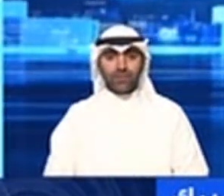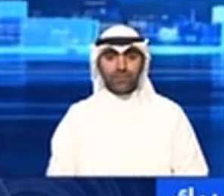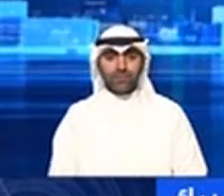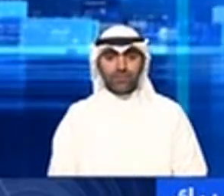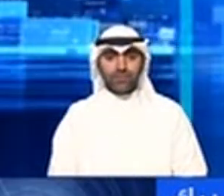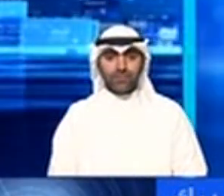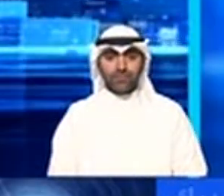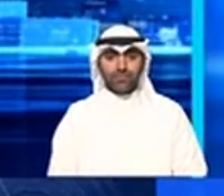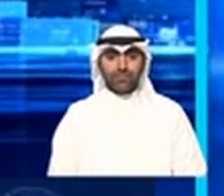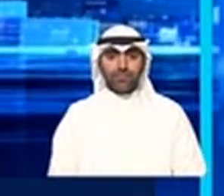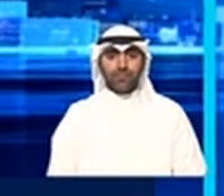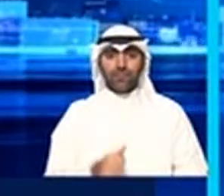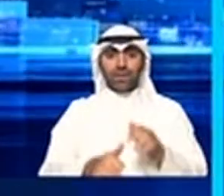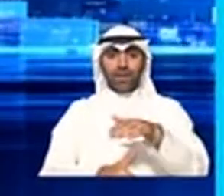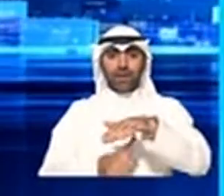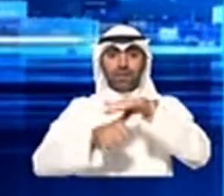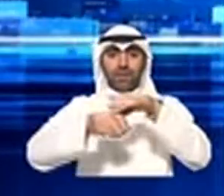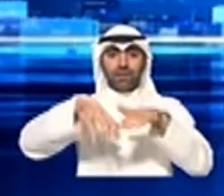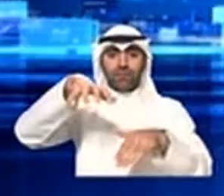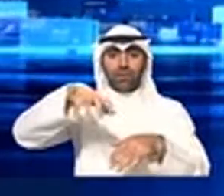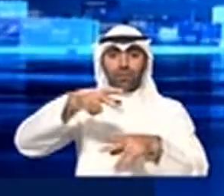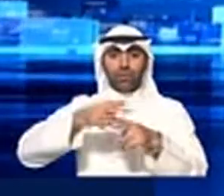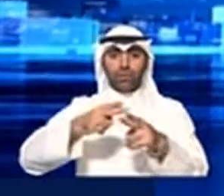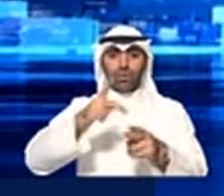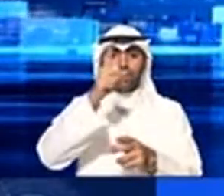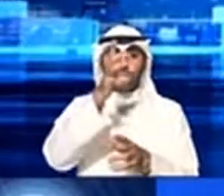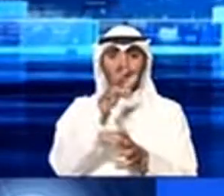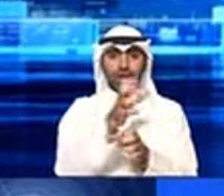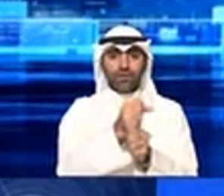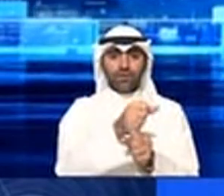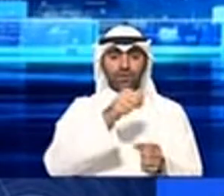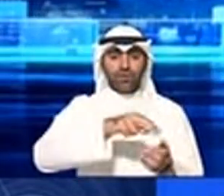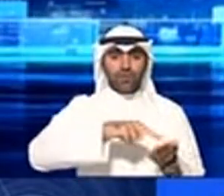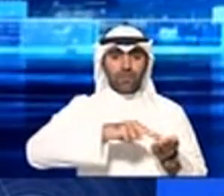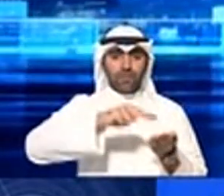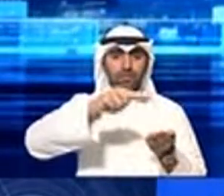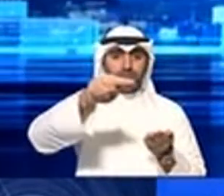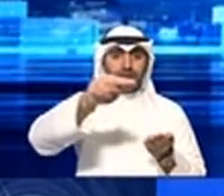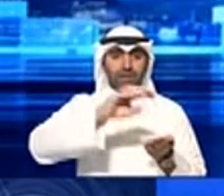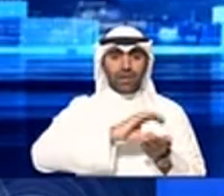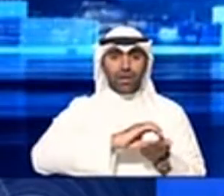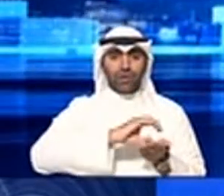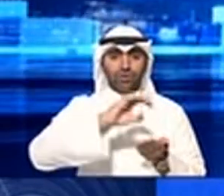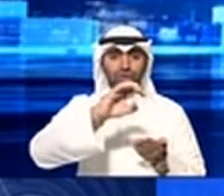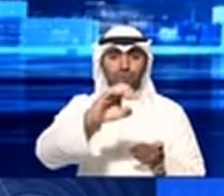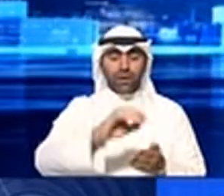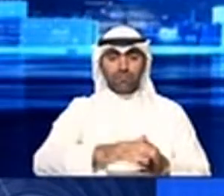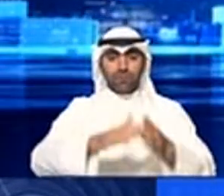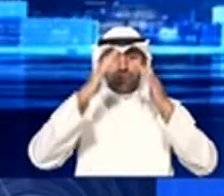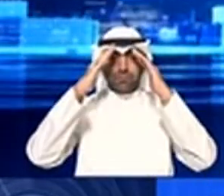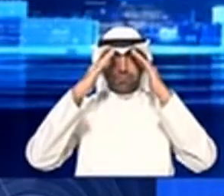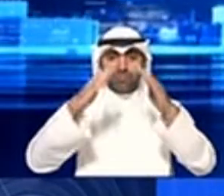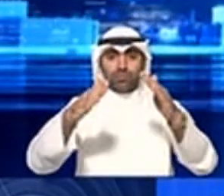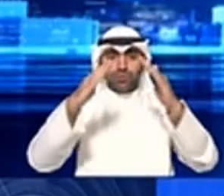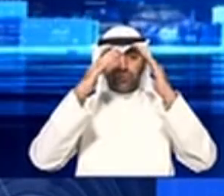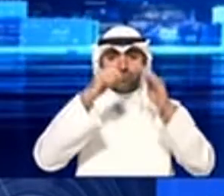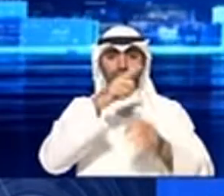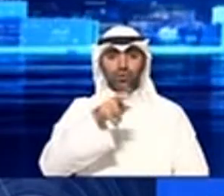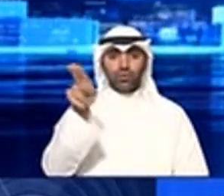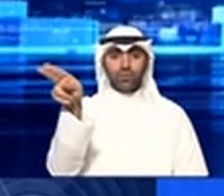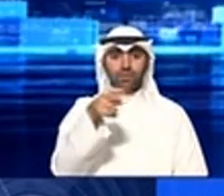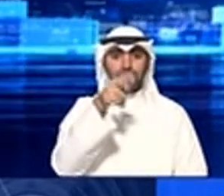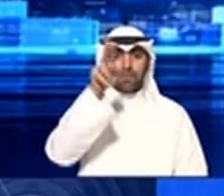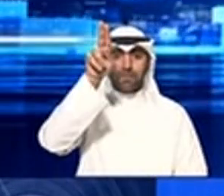أمير البلاد الشيخ نواف الأحمد الجابر الصباح حفظه الله ورعاه ببرقية جوابية أعرب فيها سموه حفظه الله عن